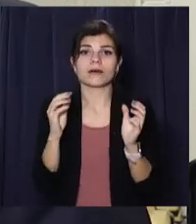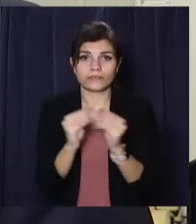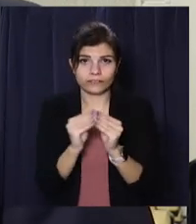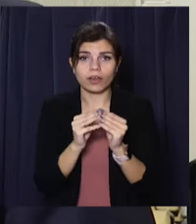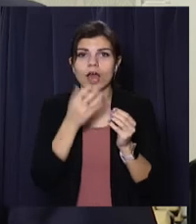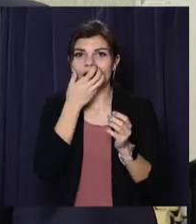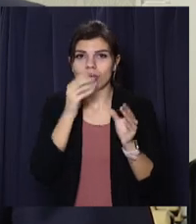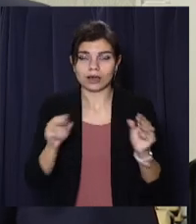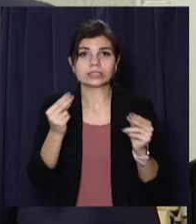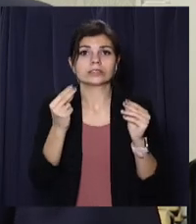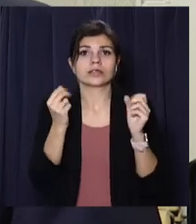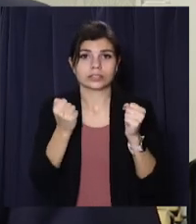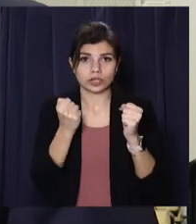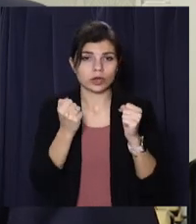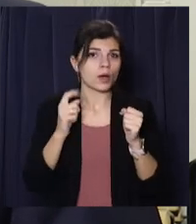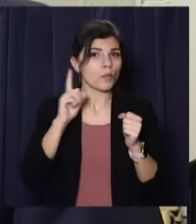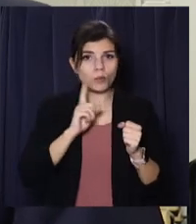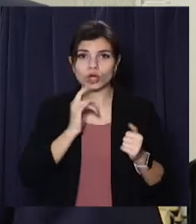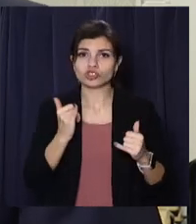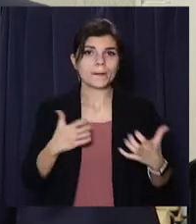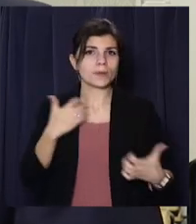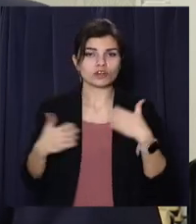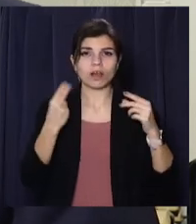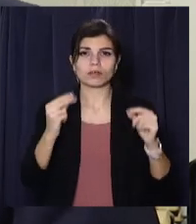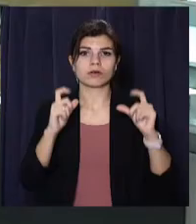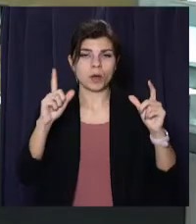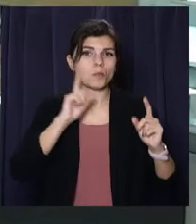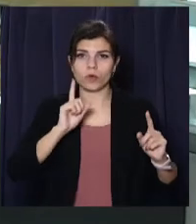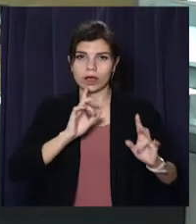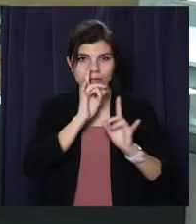теж збережені, тому жодних підстав хвилюватись немає.